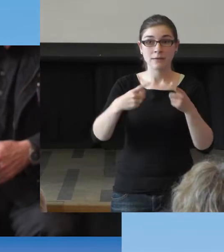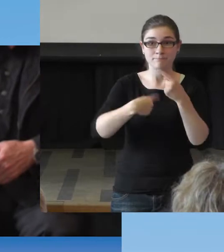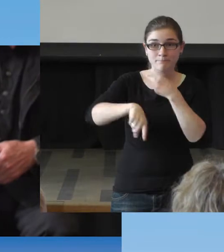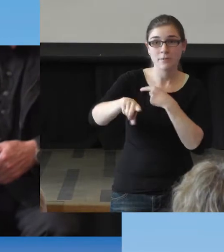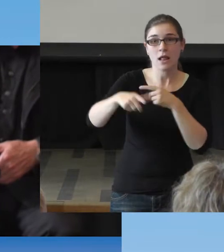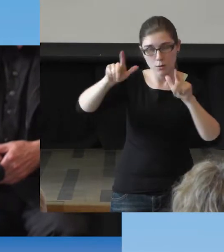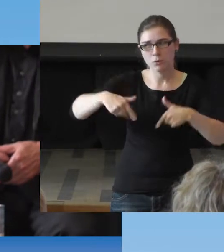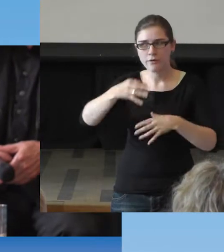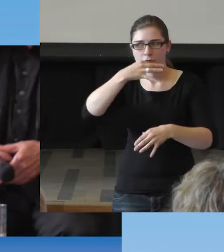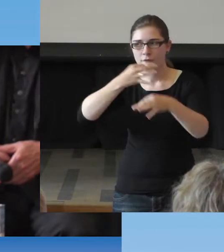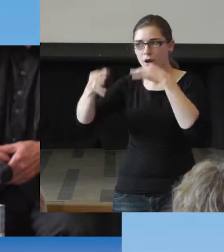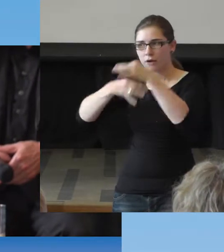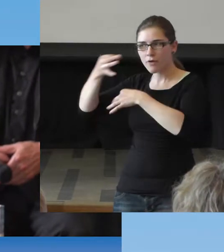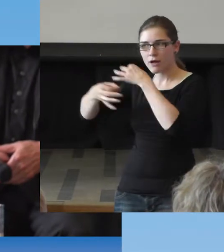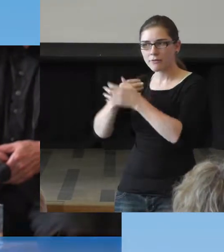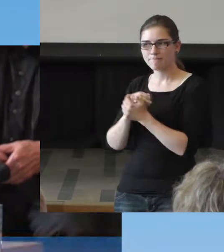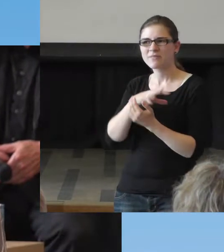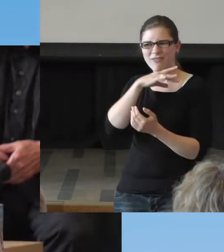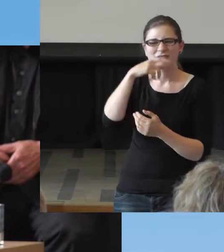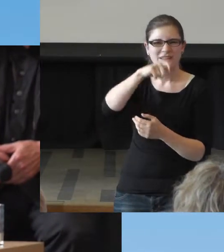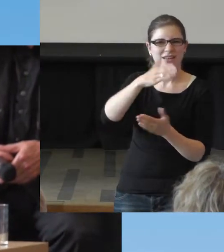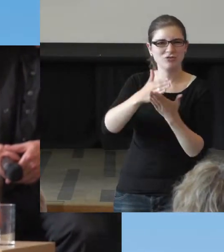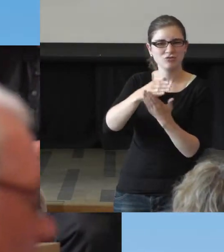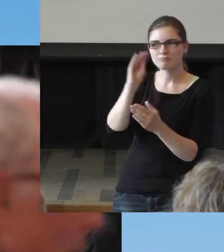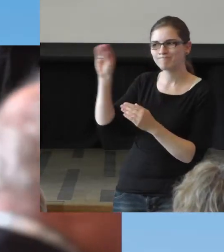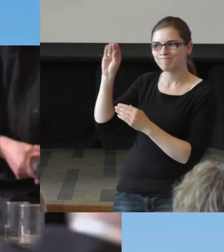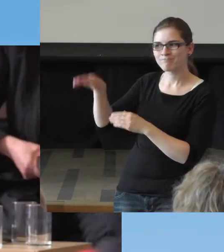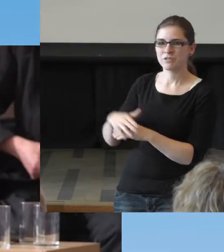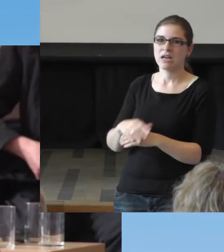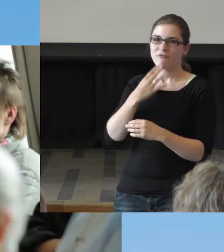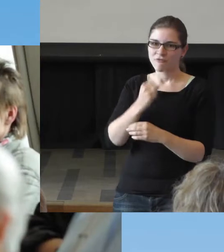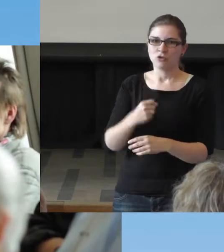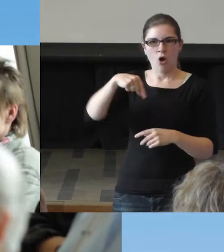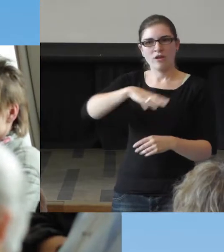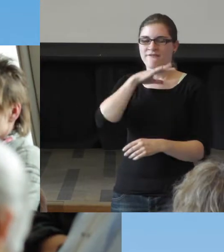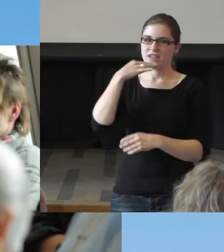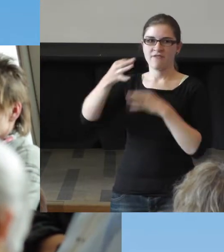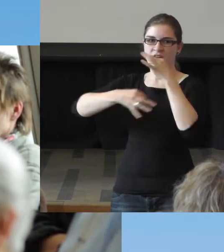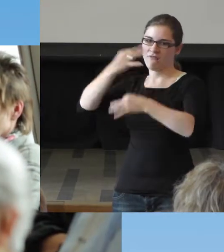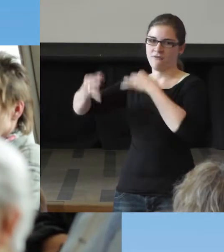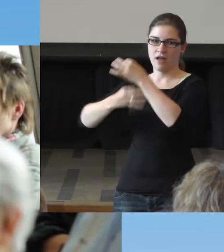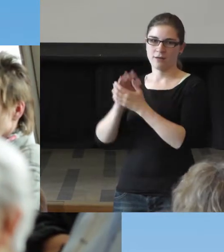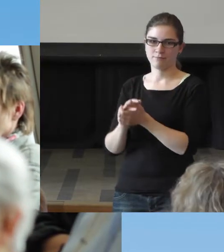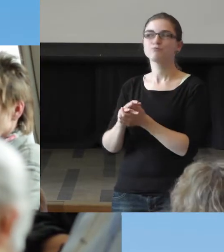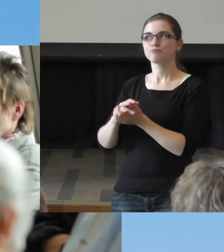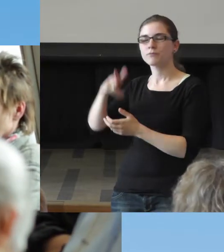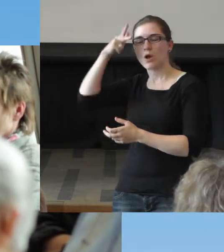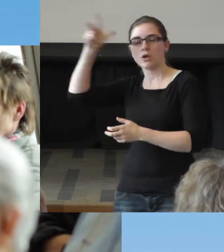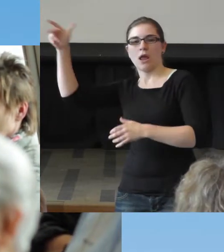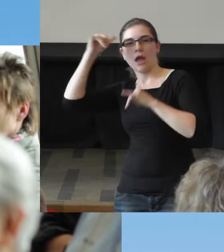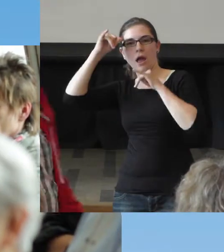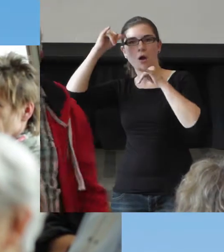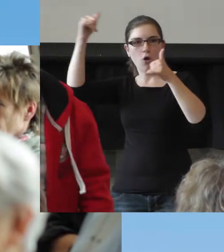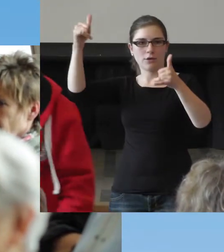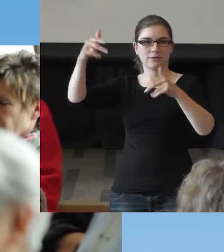stellen. Ich denke, das hat mir der eine oder andere von Ihnen ja gesagt, dass das ein ganz großer Wunsch ist und Herr Ochs wird das in gewohnter